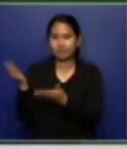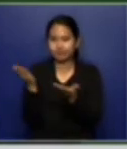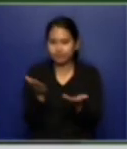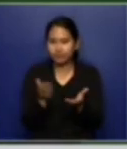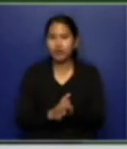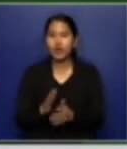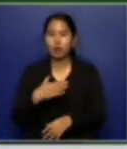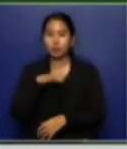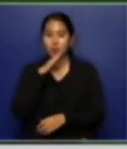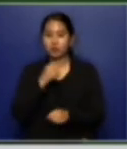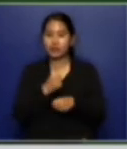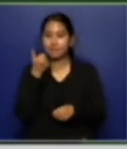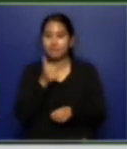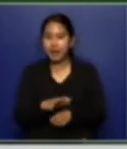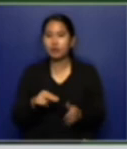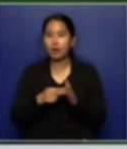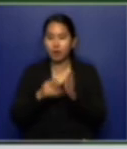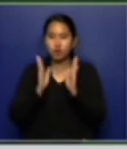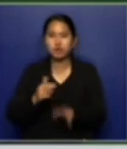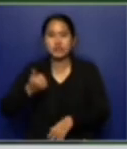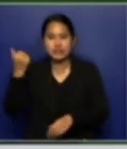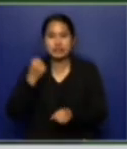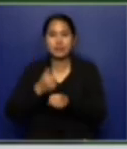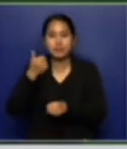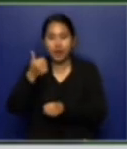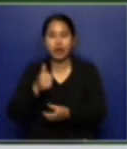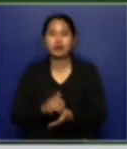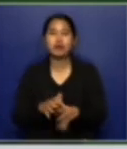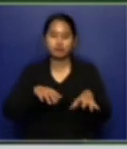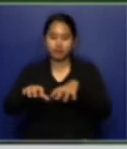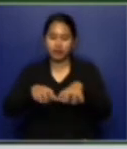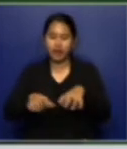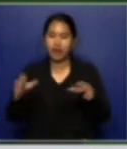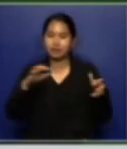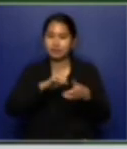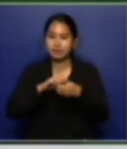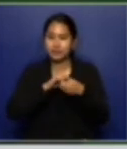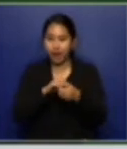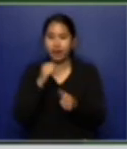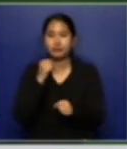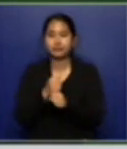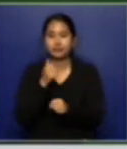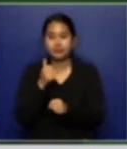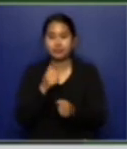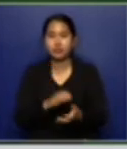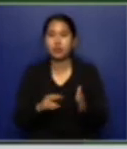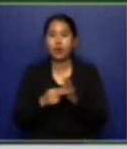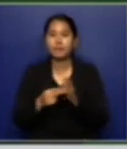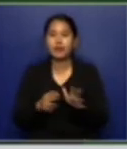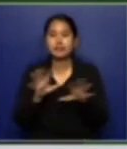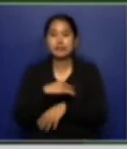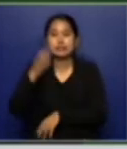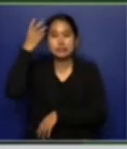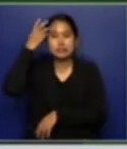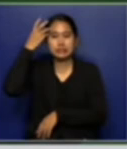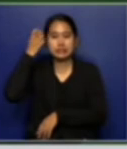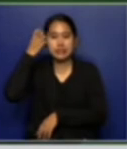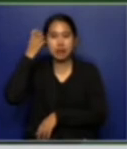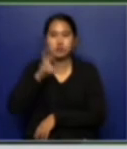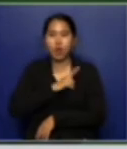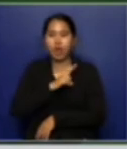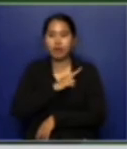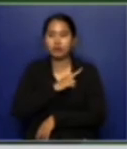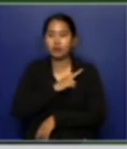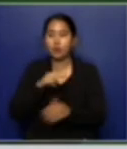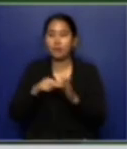ได้แต่มันมีคนที่ทำได้ท่านต้องบริหารอย่างบูรณาการนะคะไม่ควรเอาความกังวลของท่าน มาตั